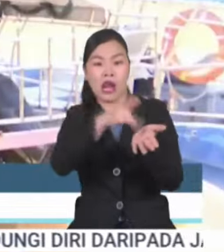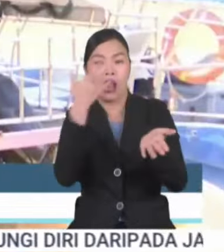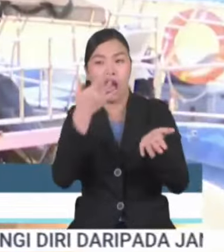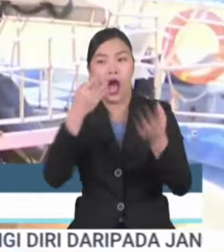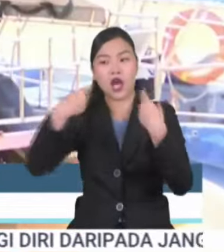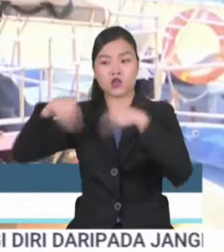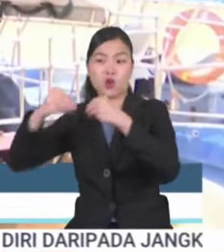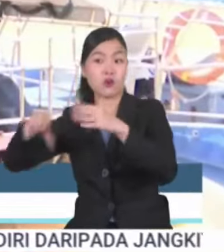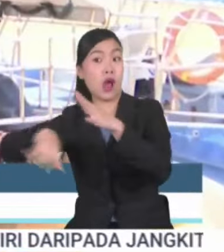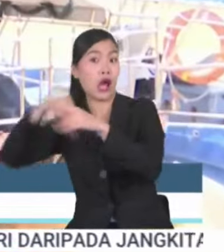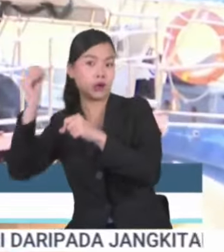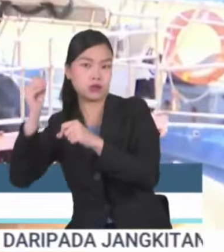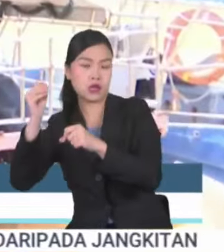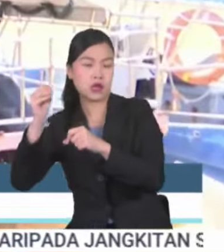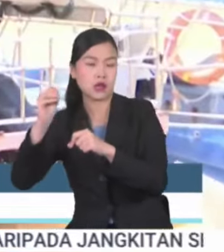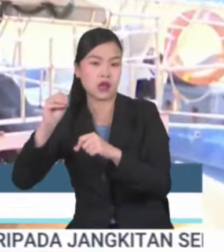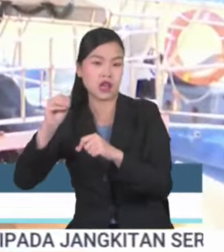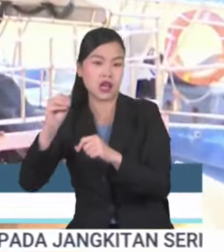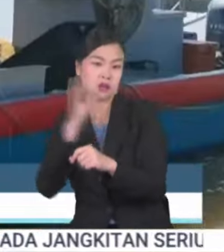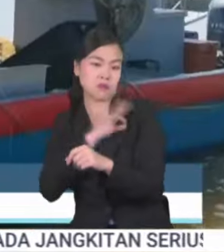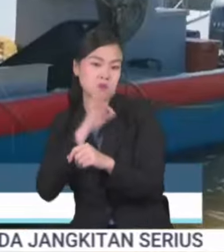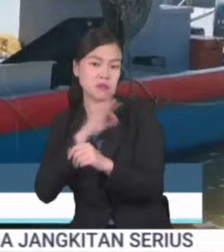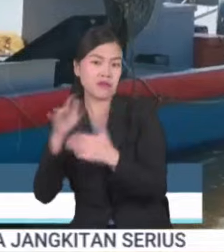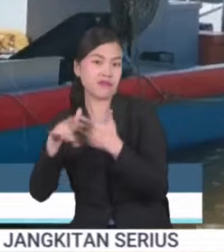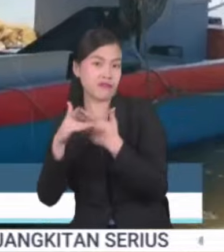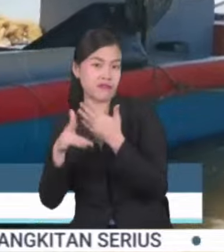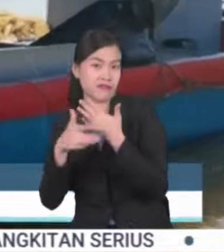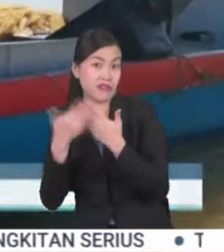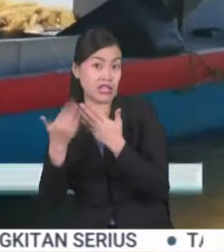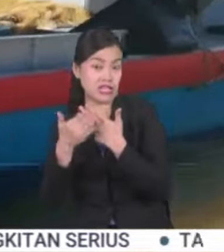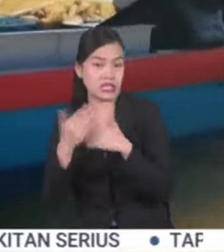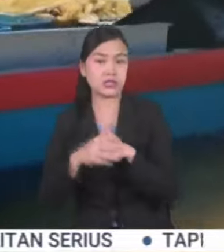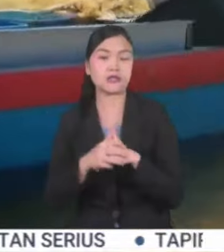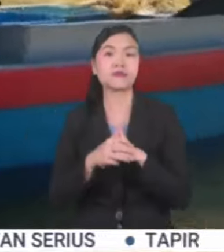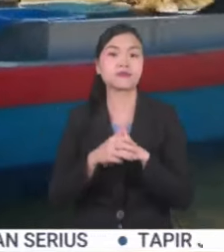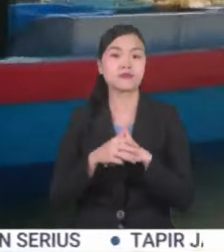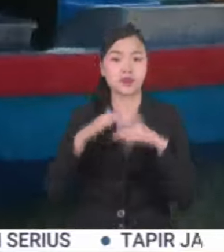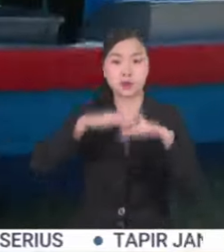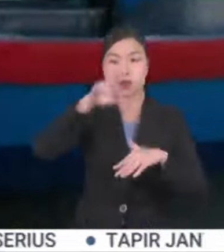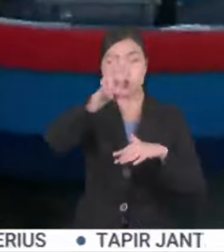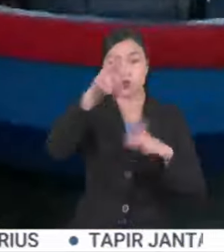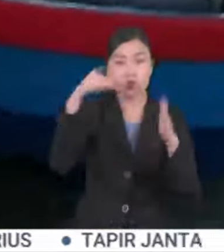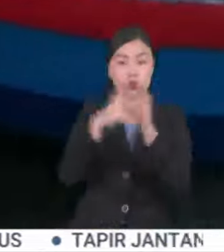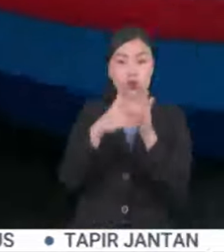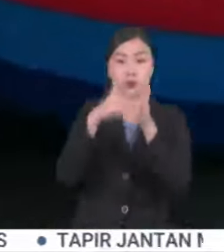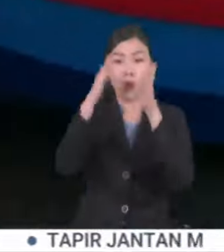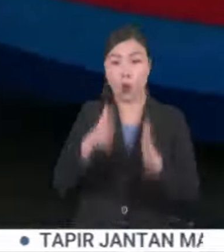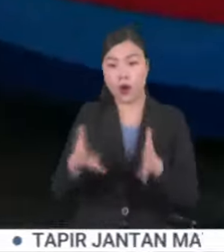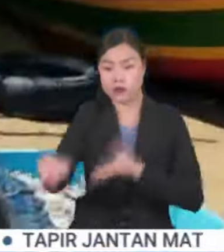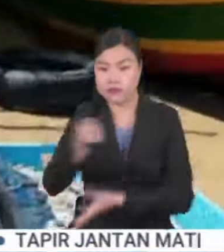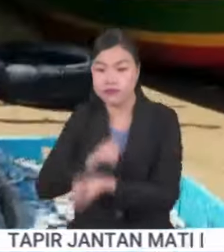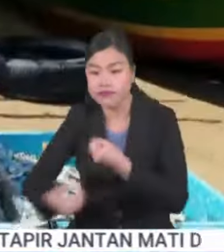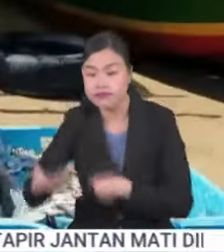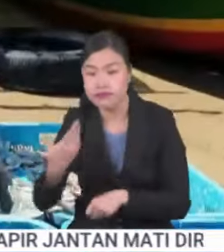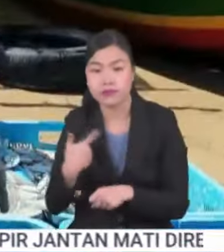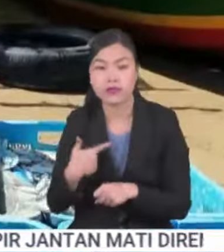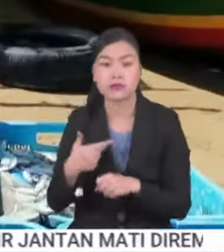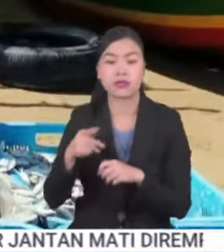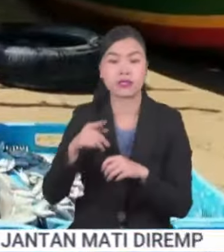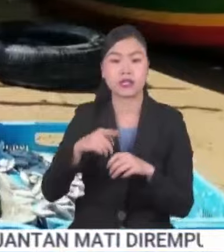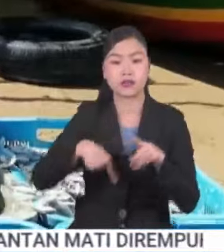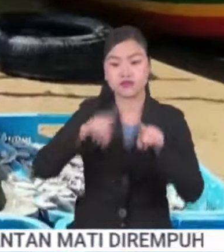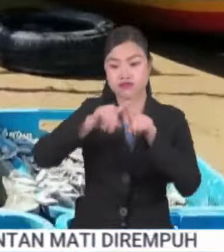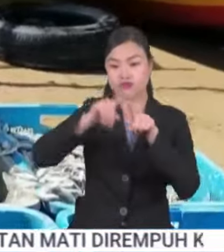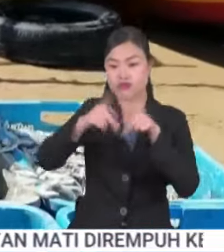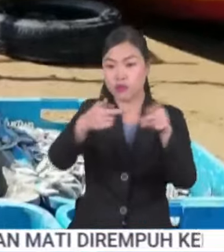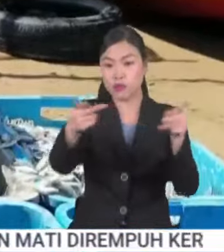kita jual kepada pihak luar untuk mengambil keuntungan mudah. Lebih 2,000 nelayan terdapat di Sanglang, Kuala Kerpan, Kuala Tunjang